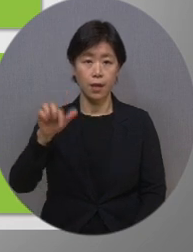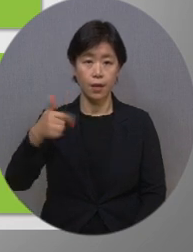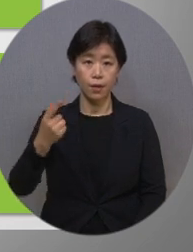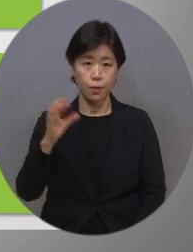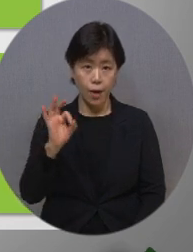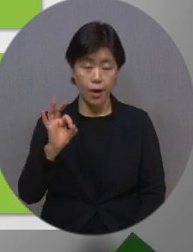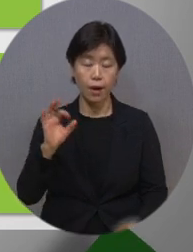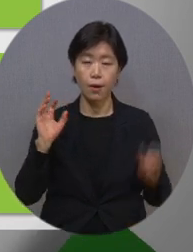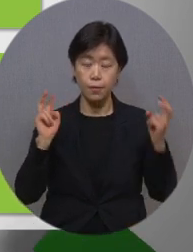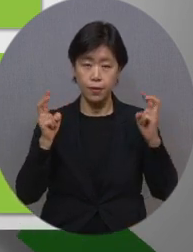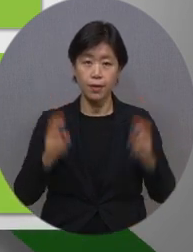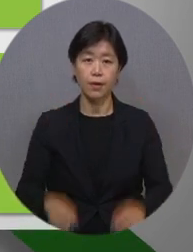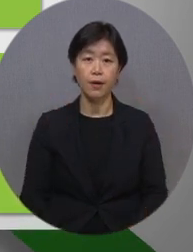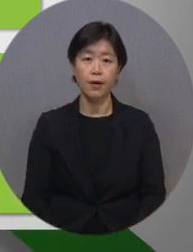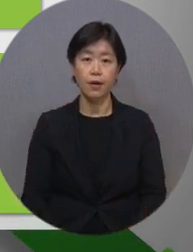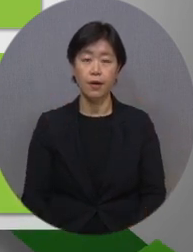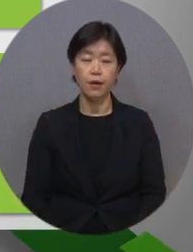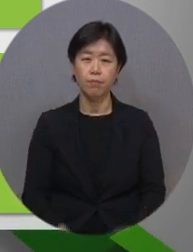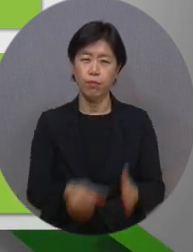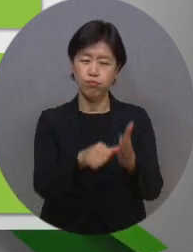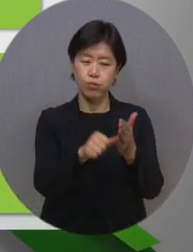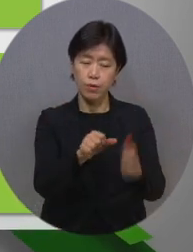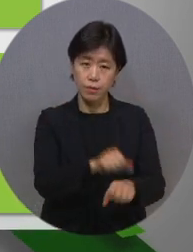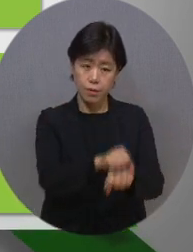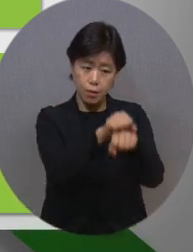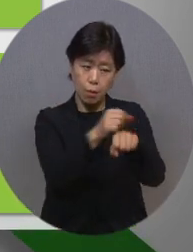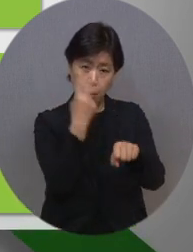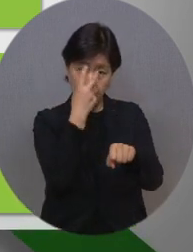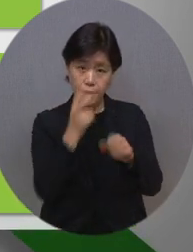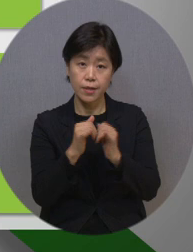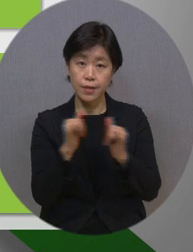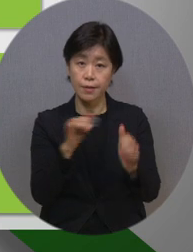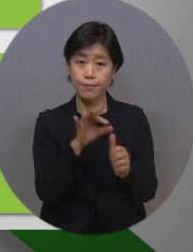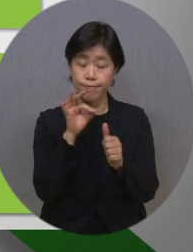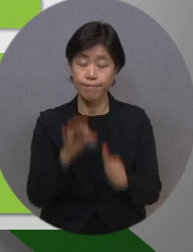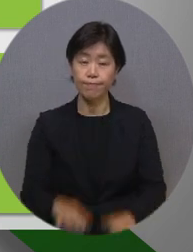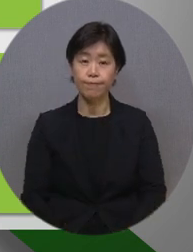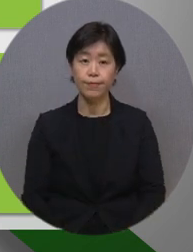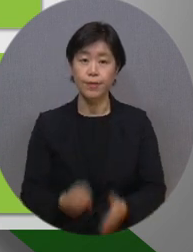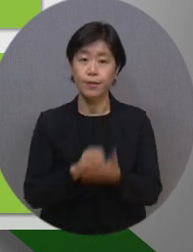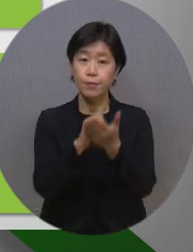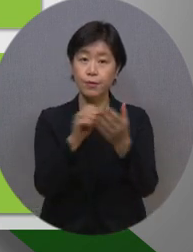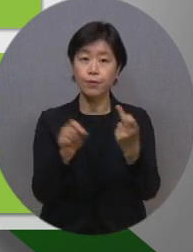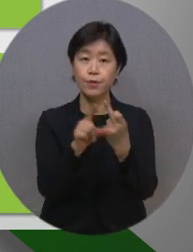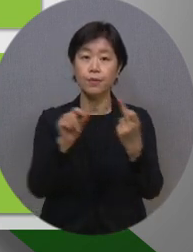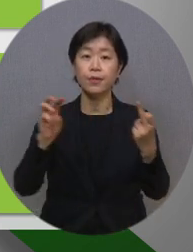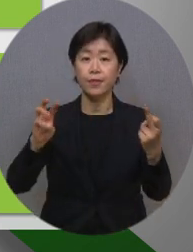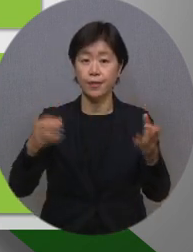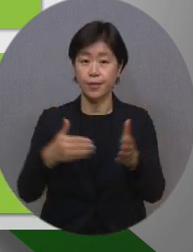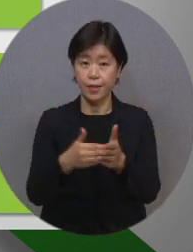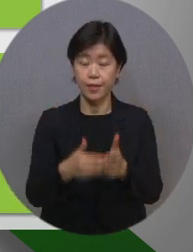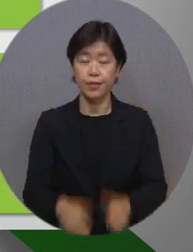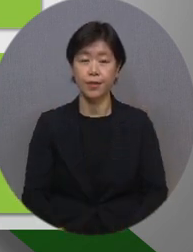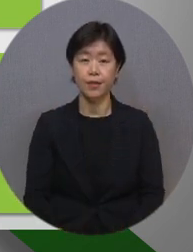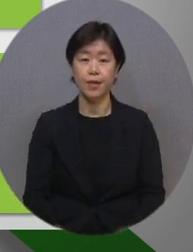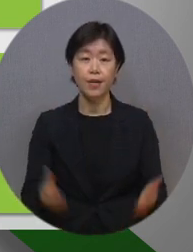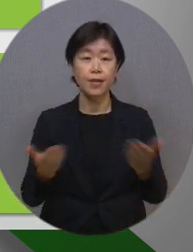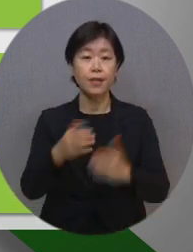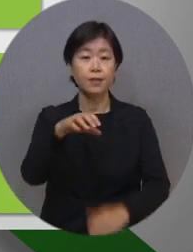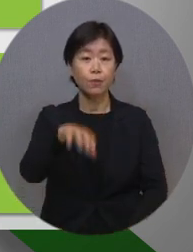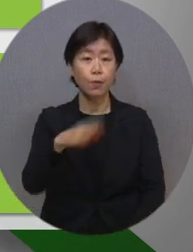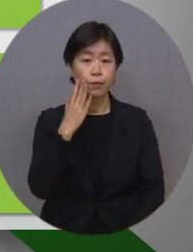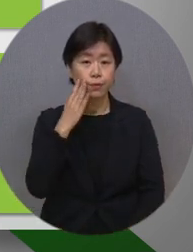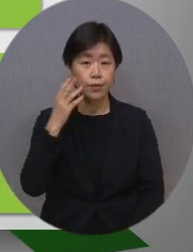태광물산 주식회사에서 창고관리원을 모집합니다. 접수 마감일은 12월 30일까지며